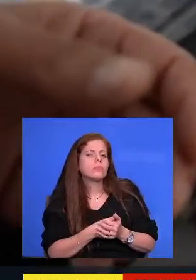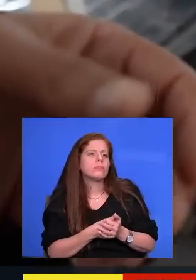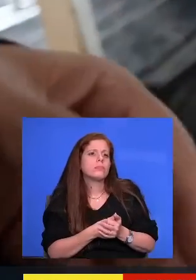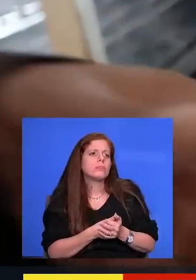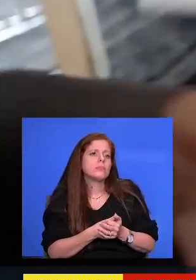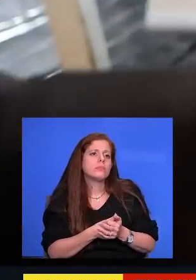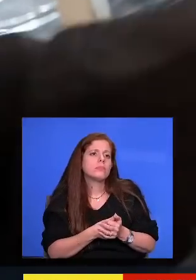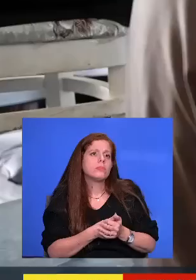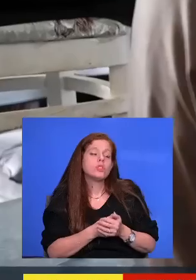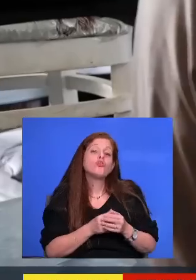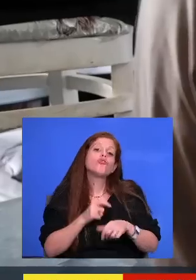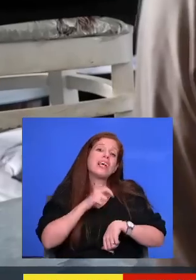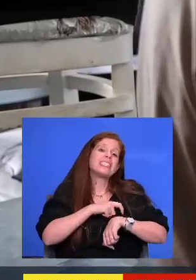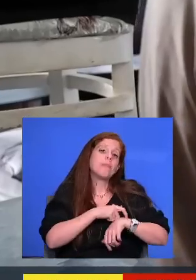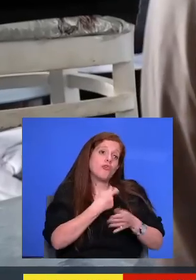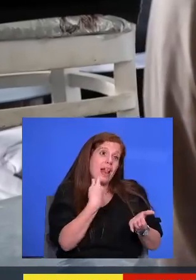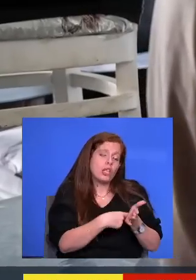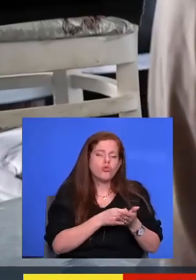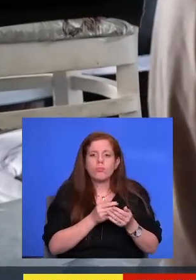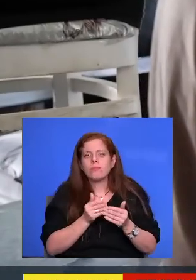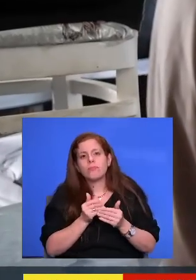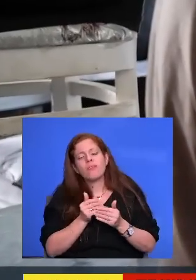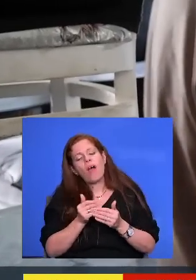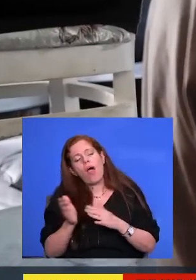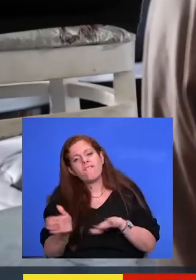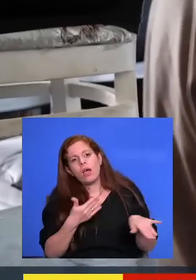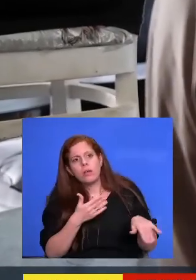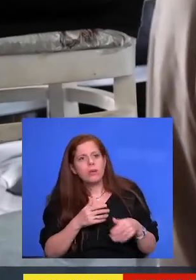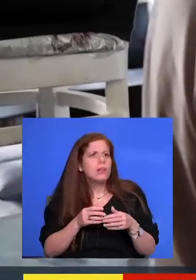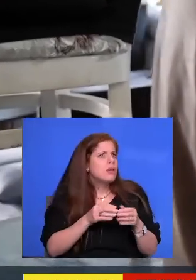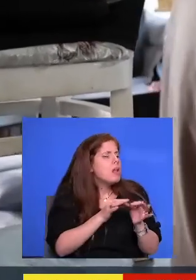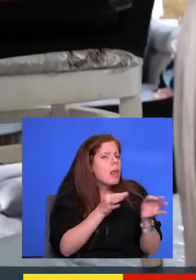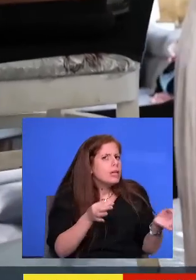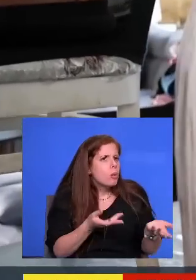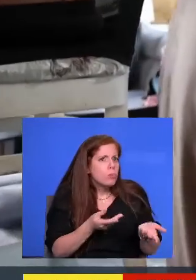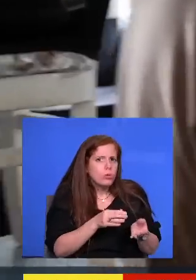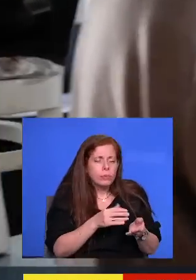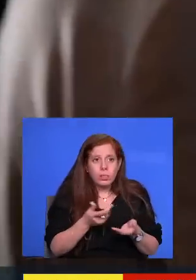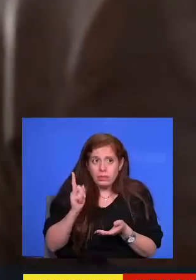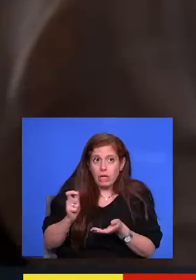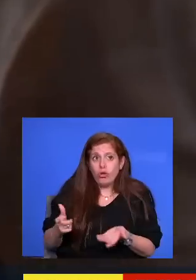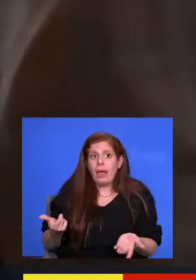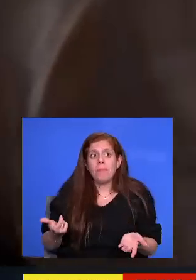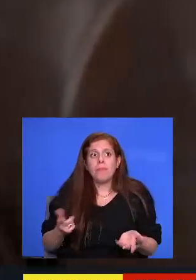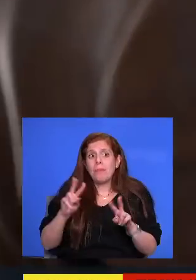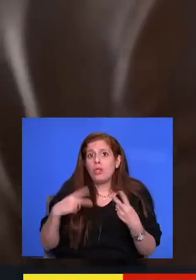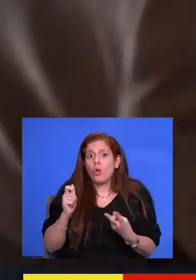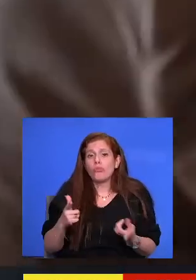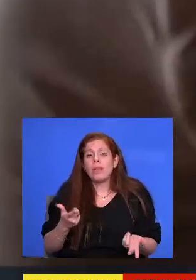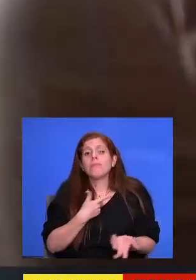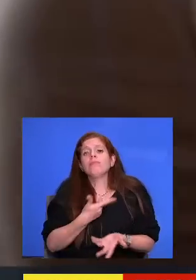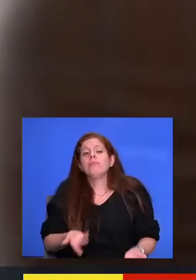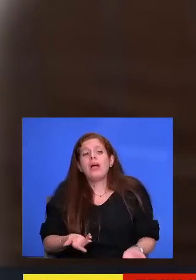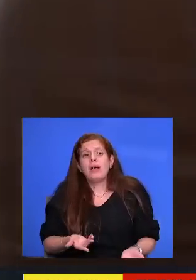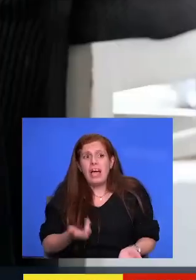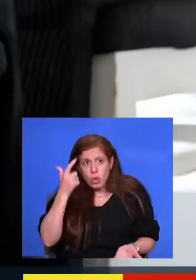שעברת את זמן התשלום. למה אתה לא פותח אותם? צריך לשלם את זה. כן. אם אני לא יכול לשלם, אז מה אני את זה? אני